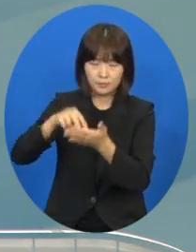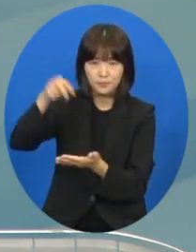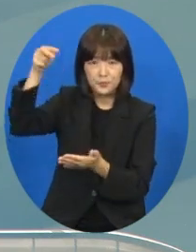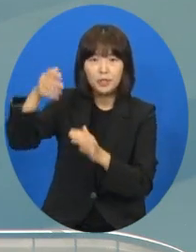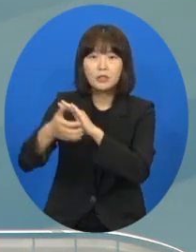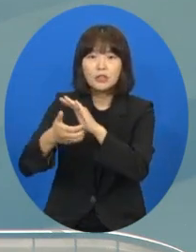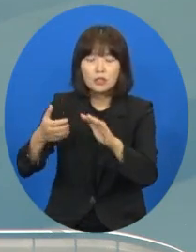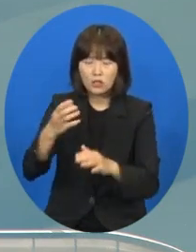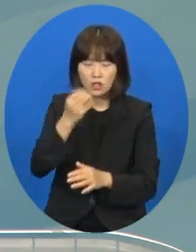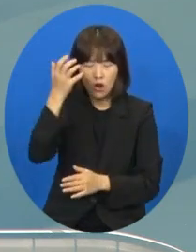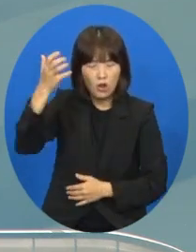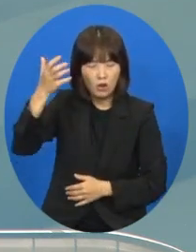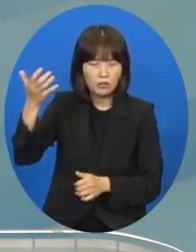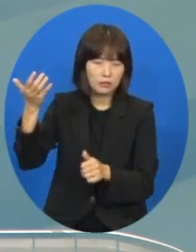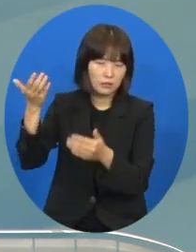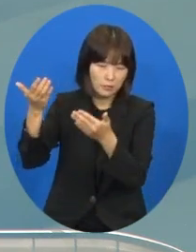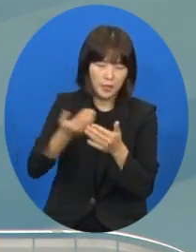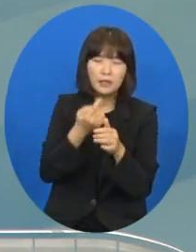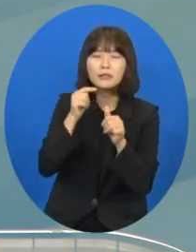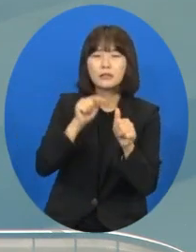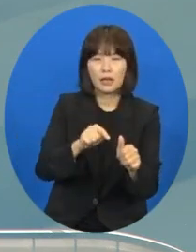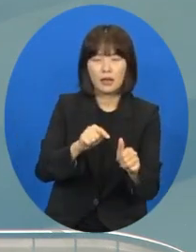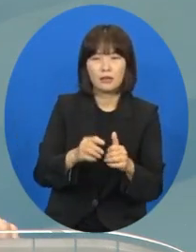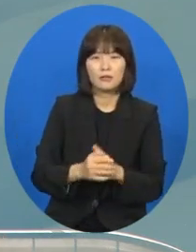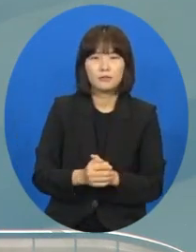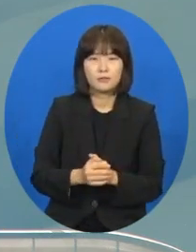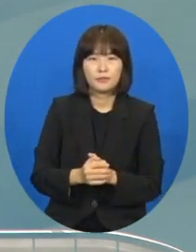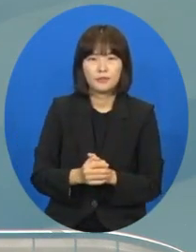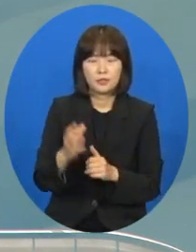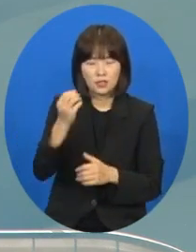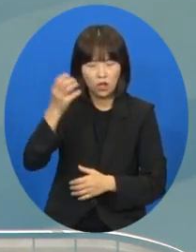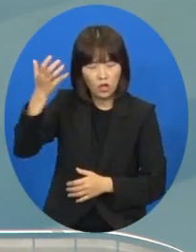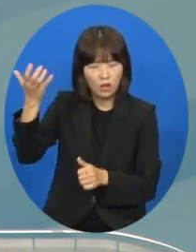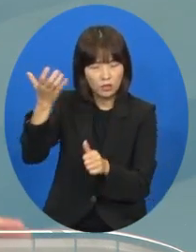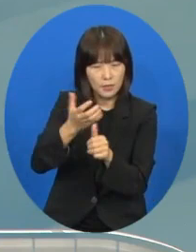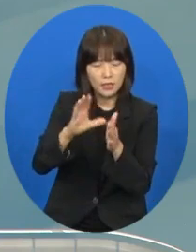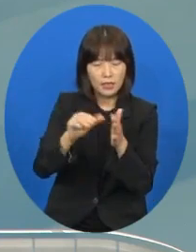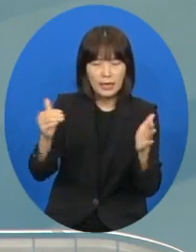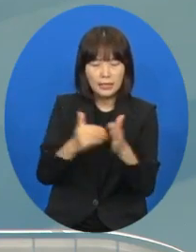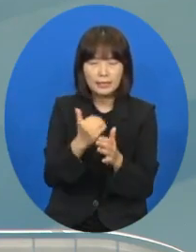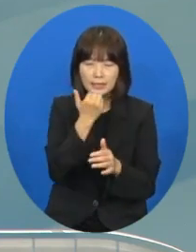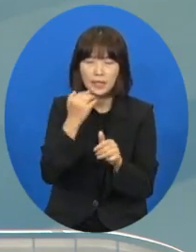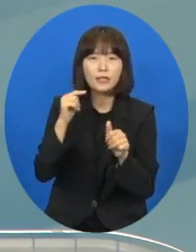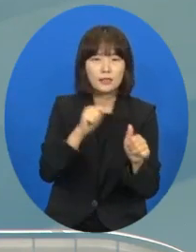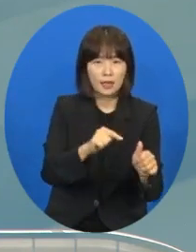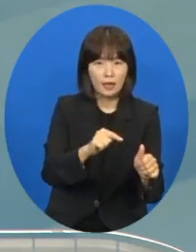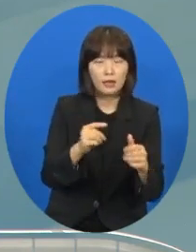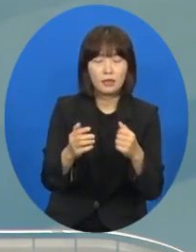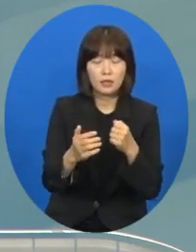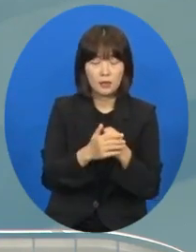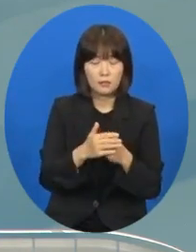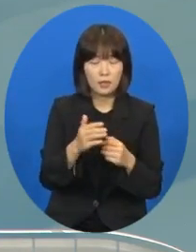기다리라. 성령 임할 때까지 기다리라. 그러셨던 겁니다. 그래서 예수님의 제자들이